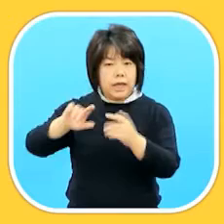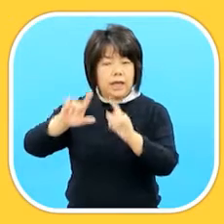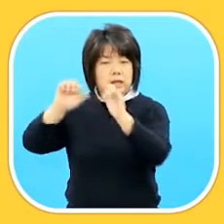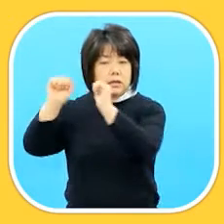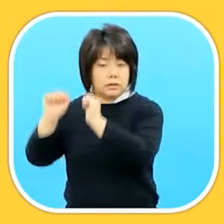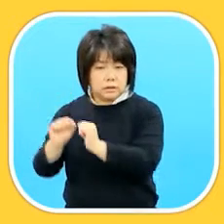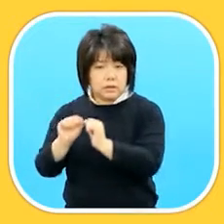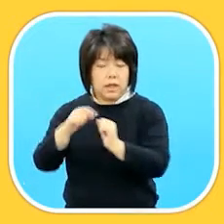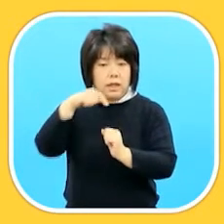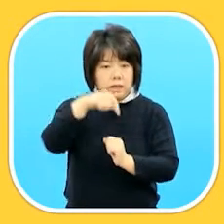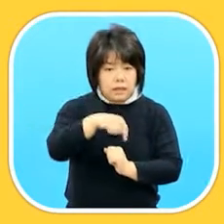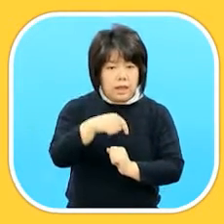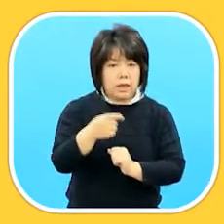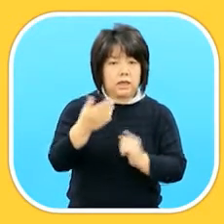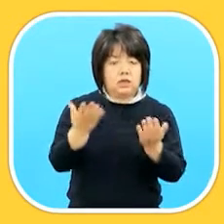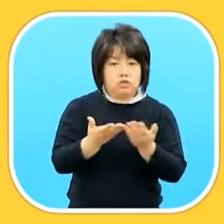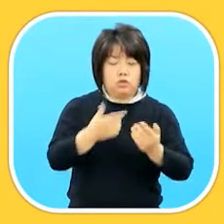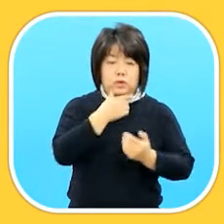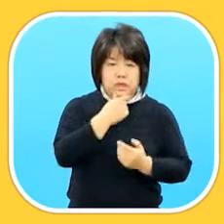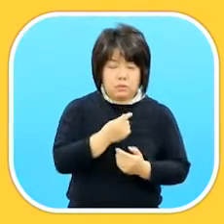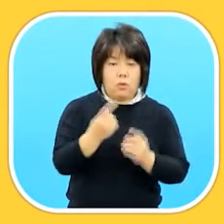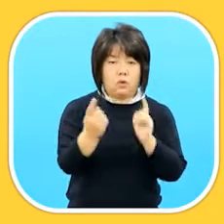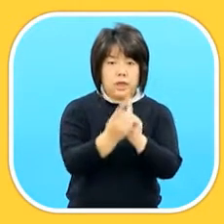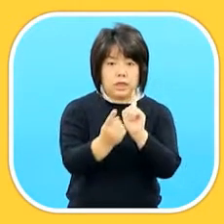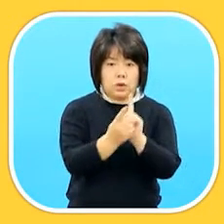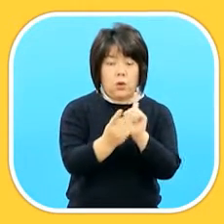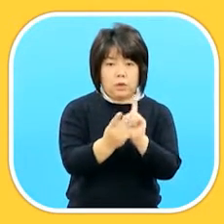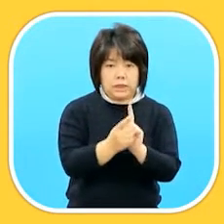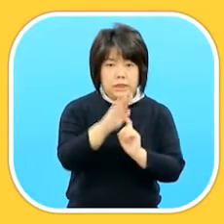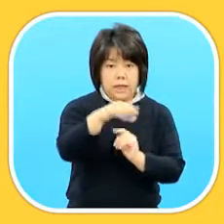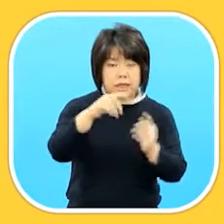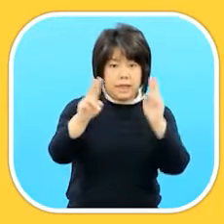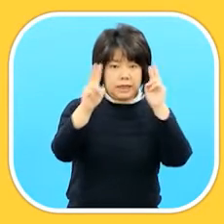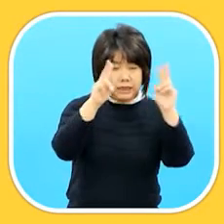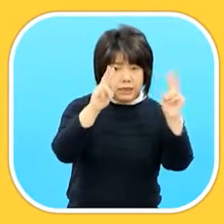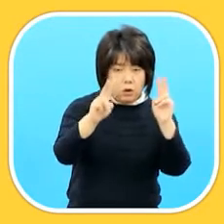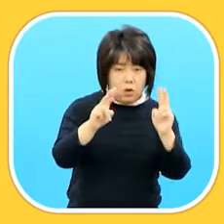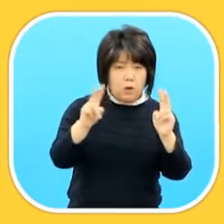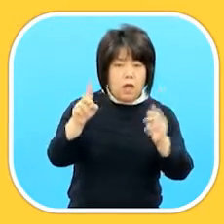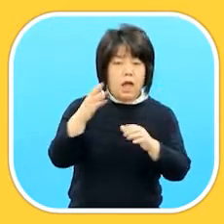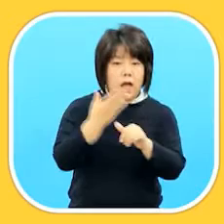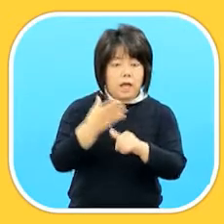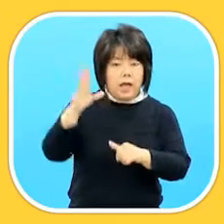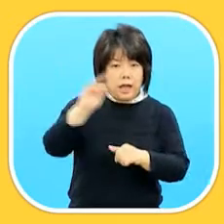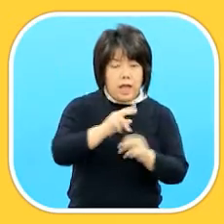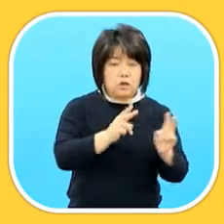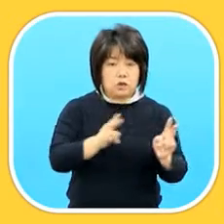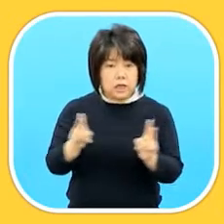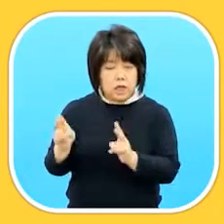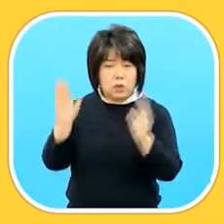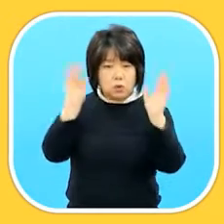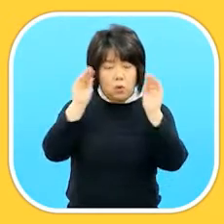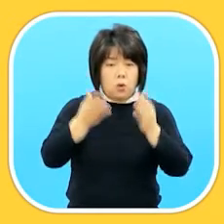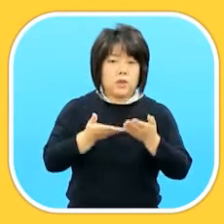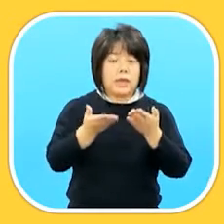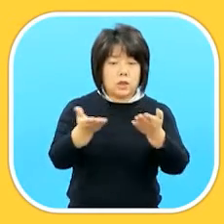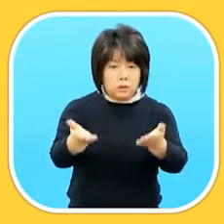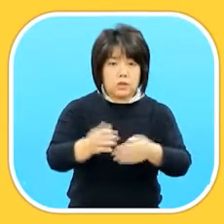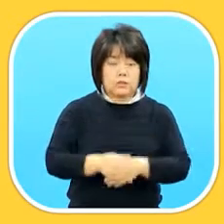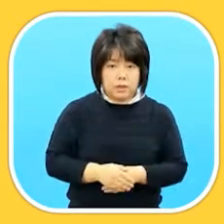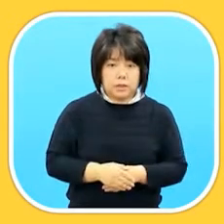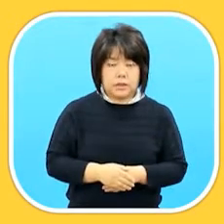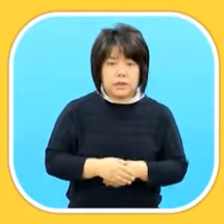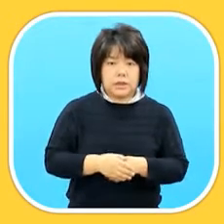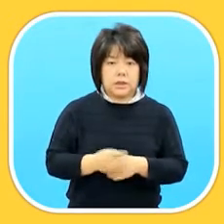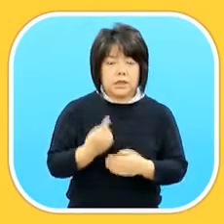内への就職を希望している方などを対象に、県内企業や英単制度に関する情報を提供します。